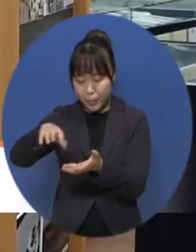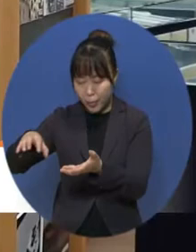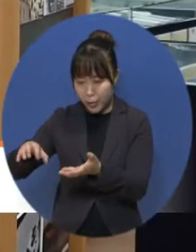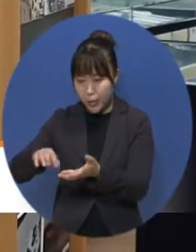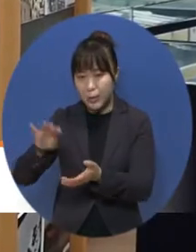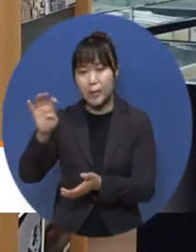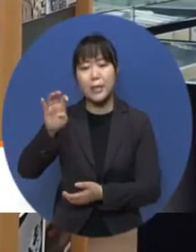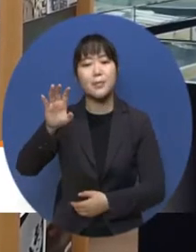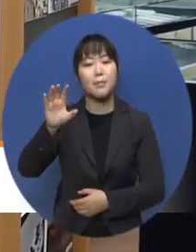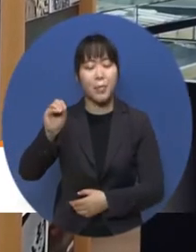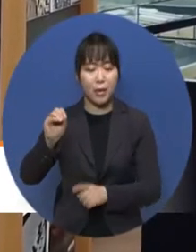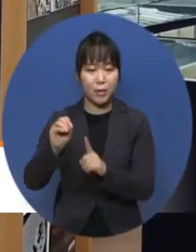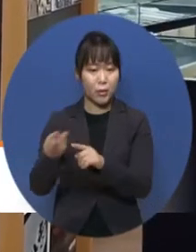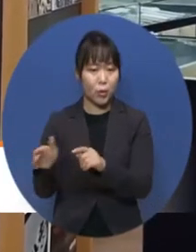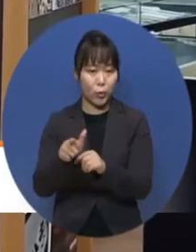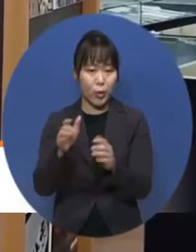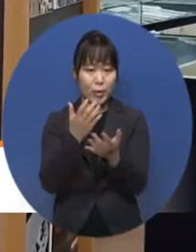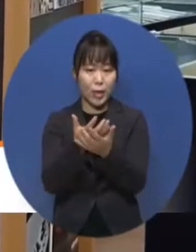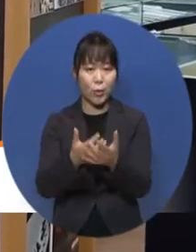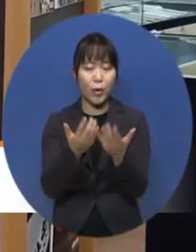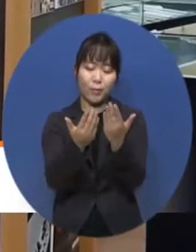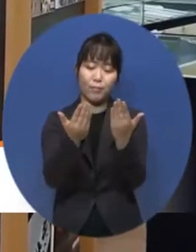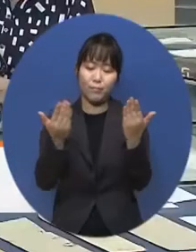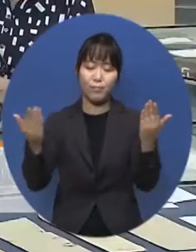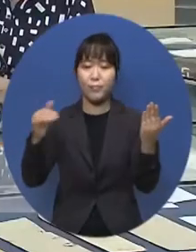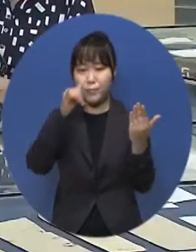40만 건의 자료가 전시돼 있습니다.